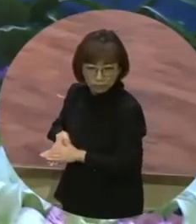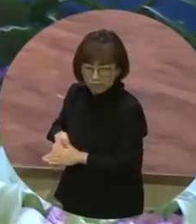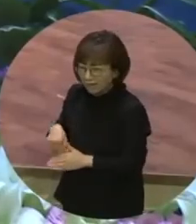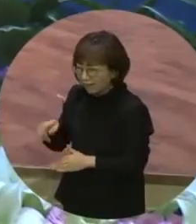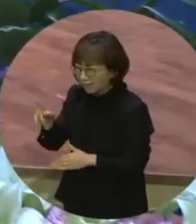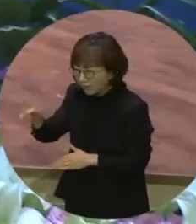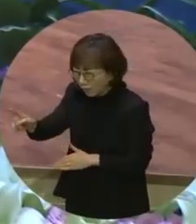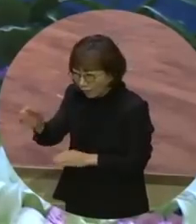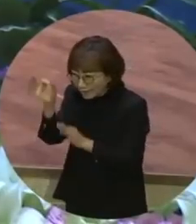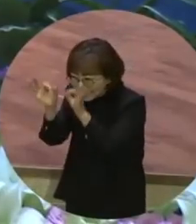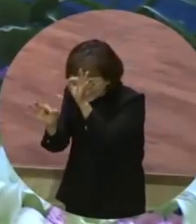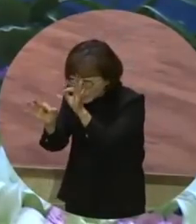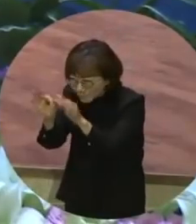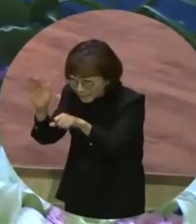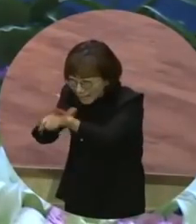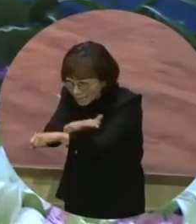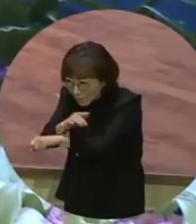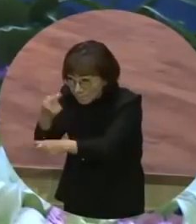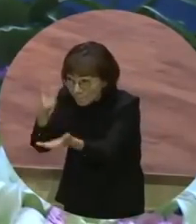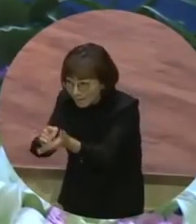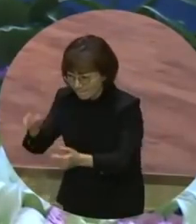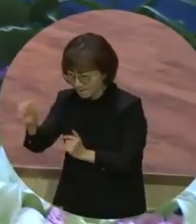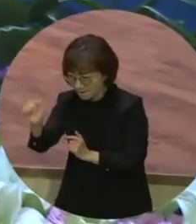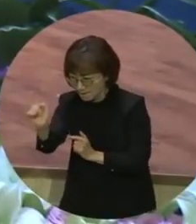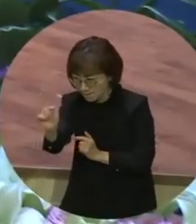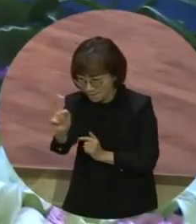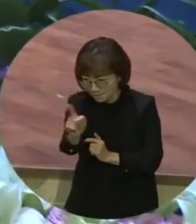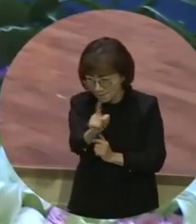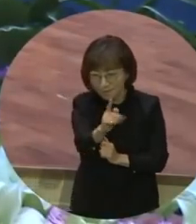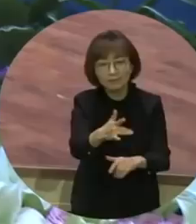그걸 막 비판한다는 겁니다.